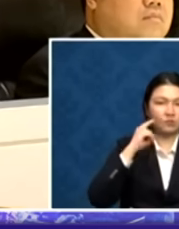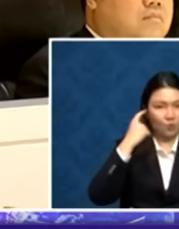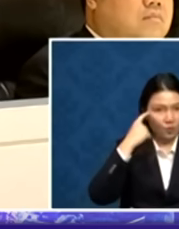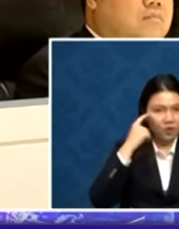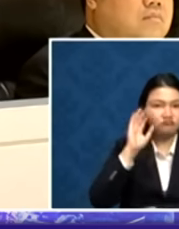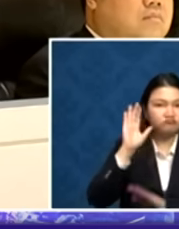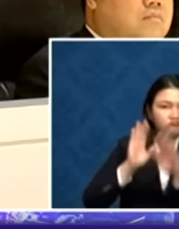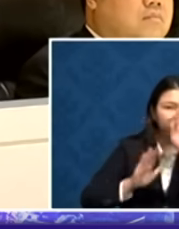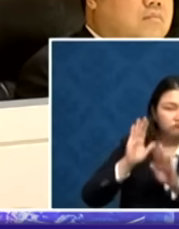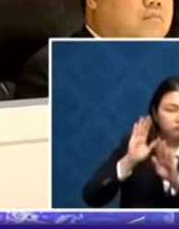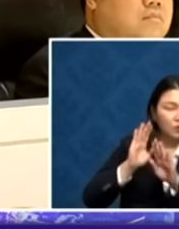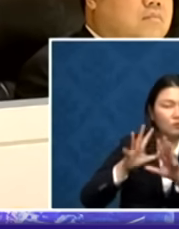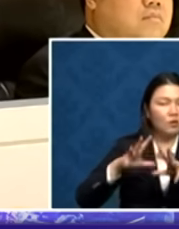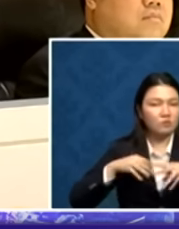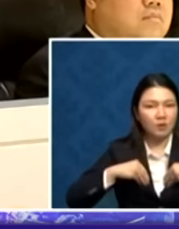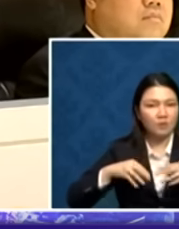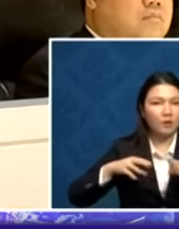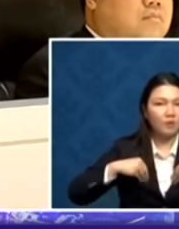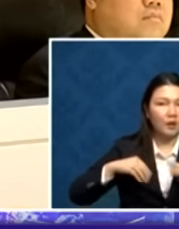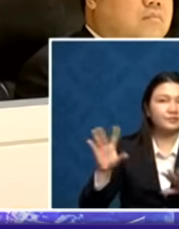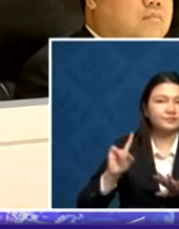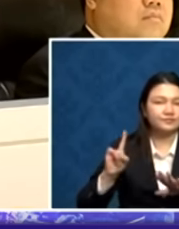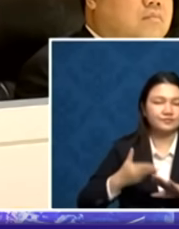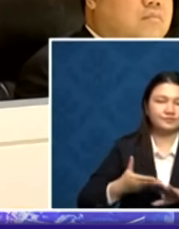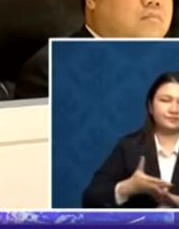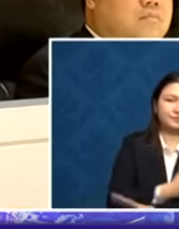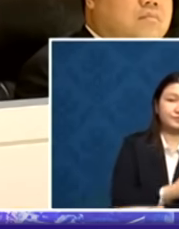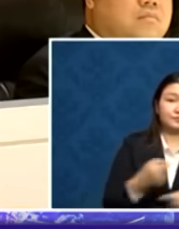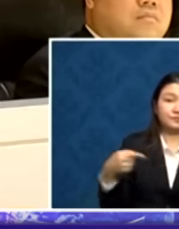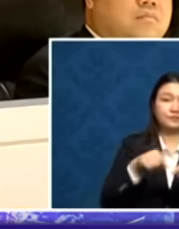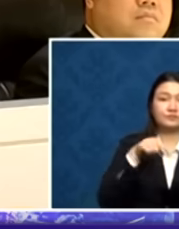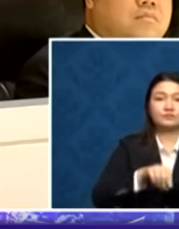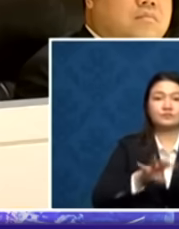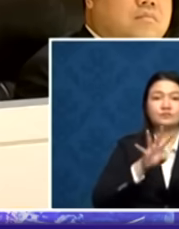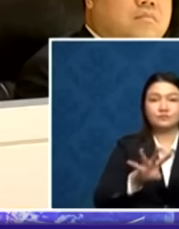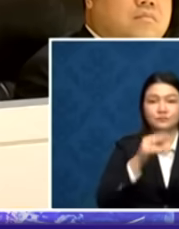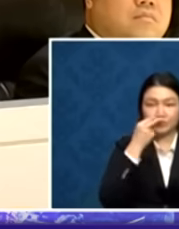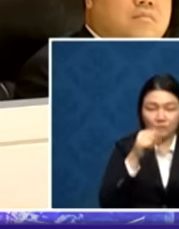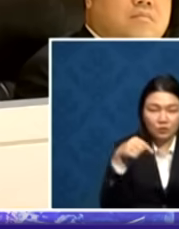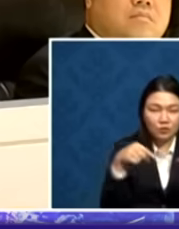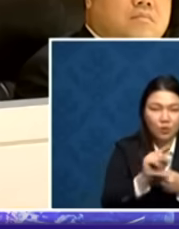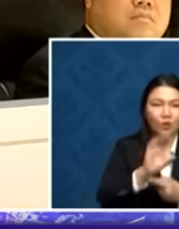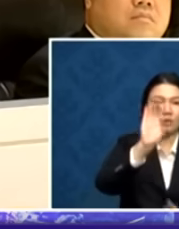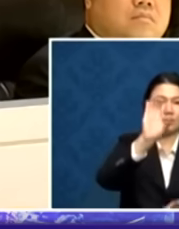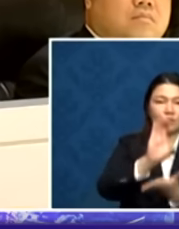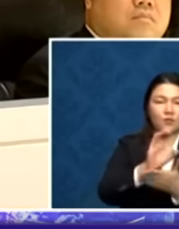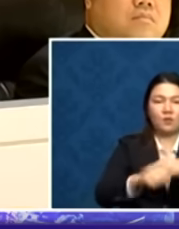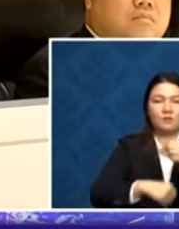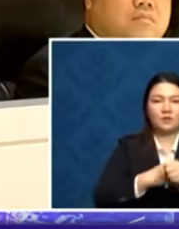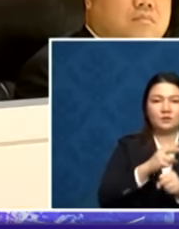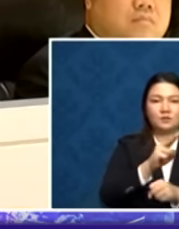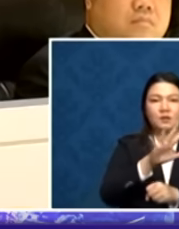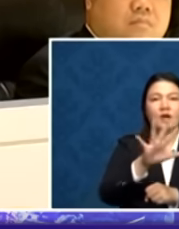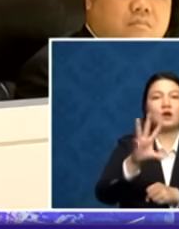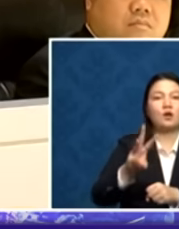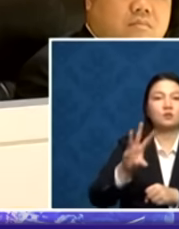1.22 แสนล้านบาทที่เพิ่งผ่านไปกับงบประมาณปี68อั้นเต็มเพดานไปเลย